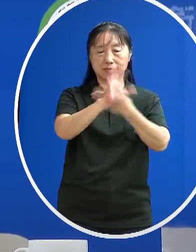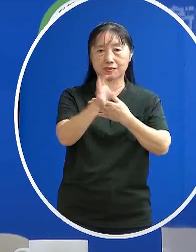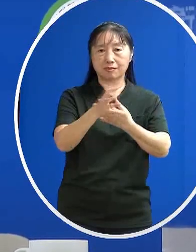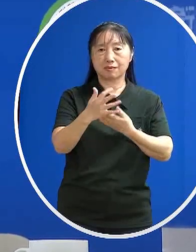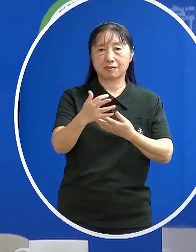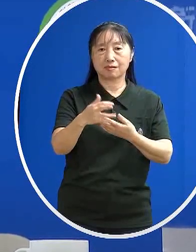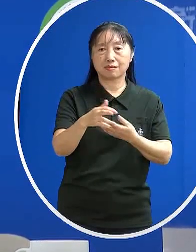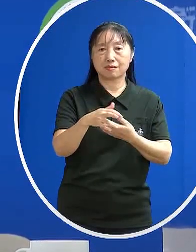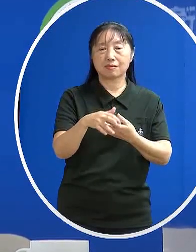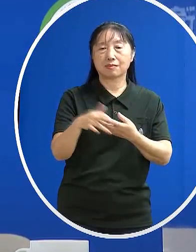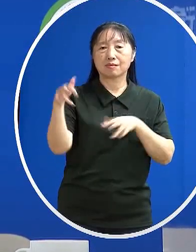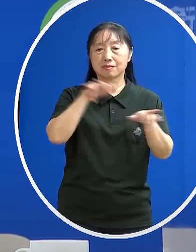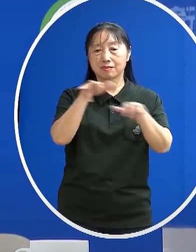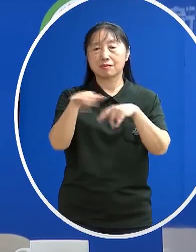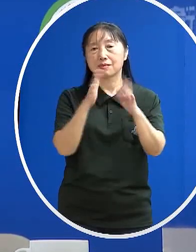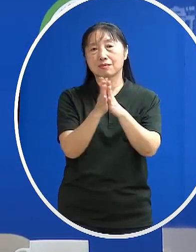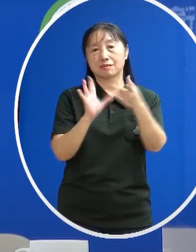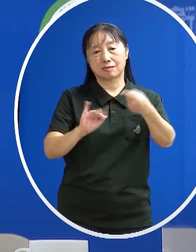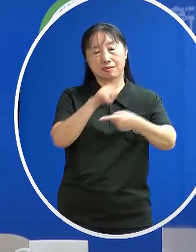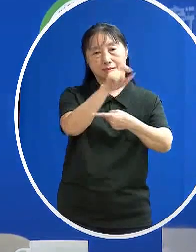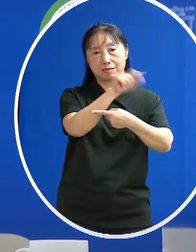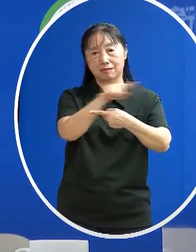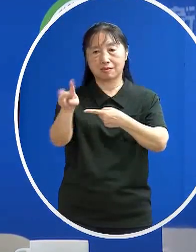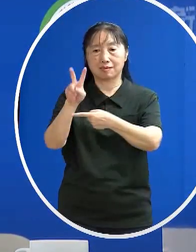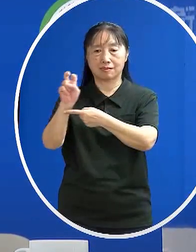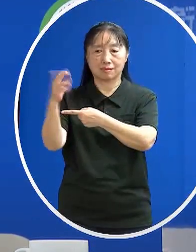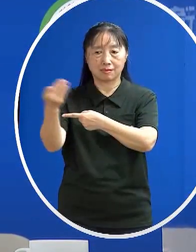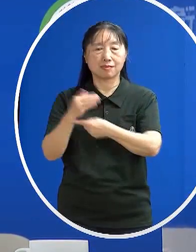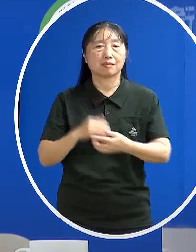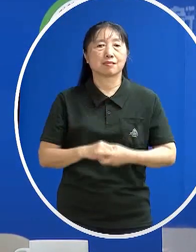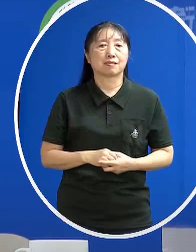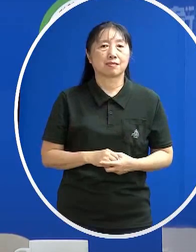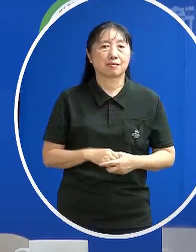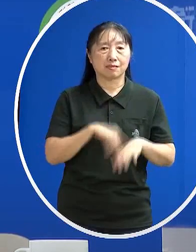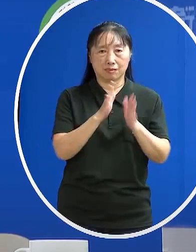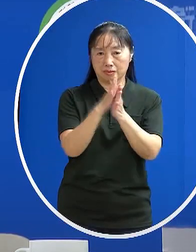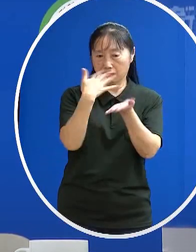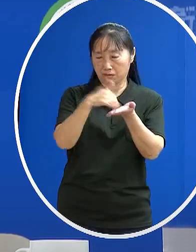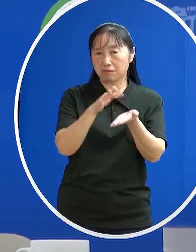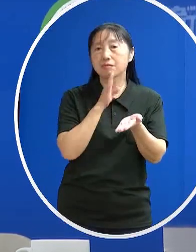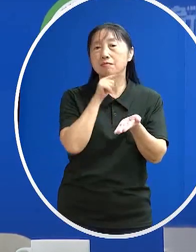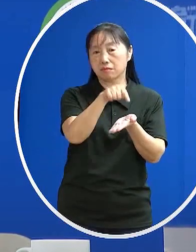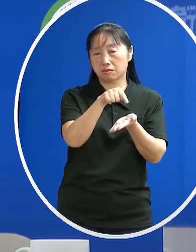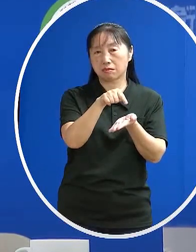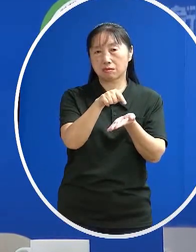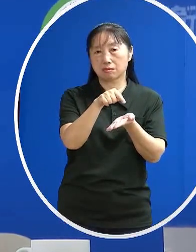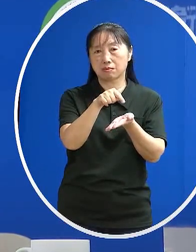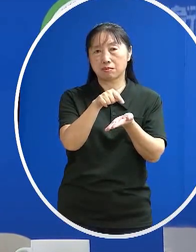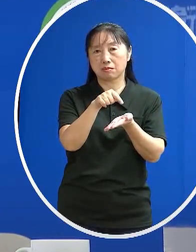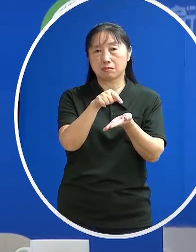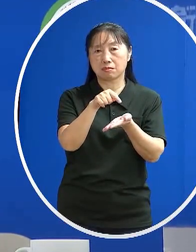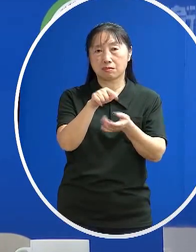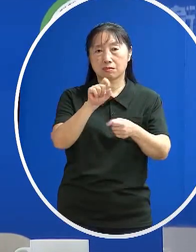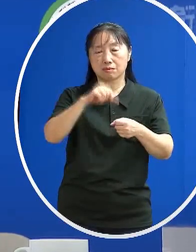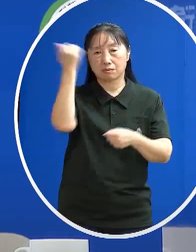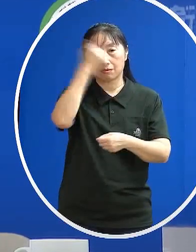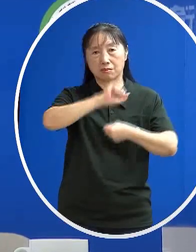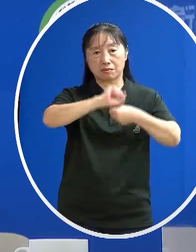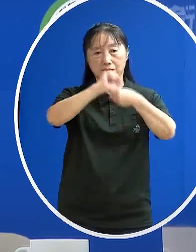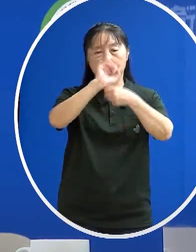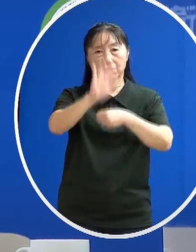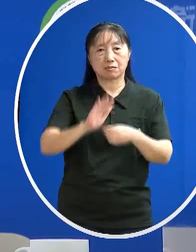确诊的病例数在15%到29%，都算是一个比较大的比例的一个境外移